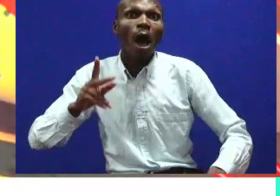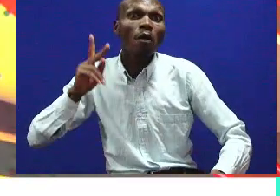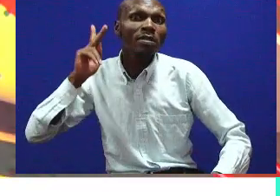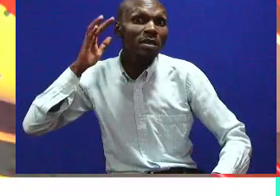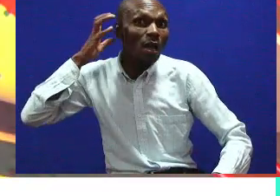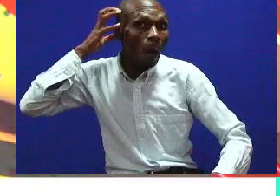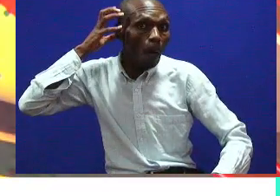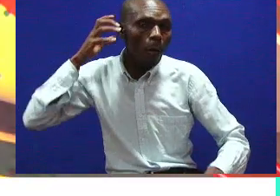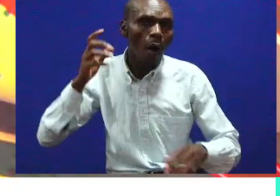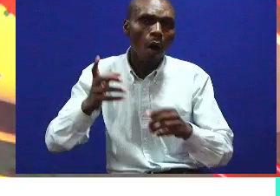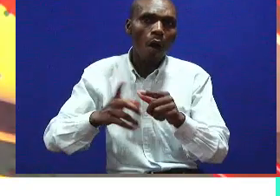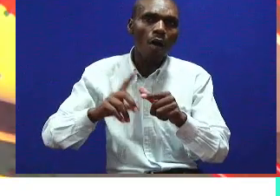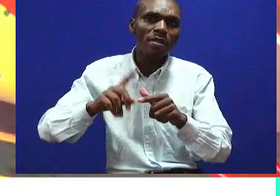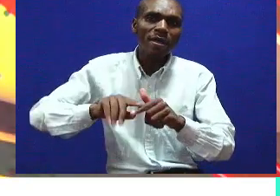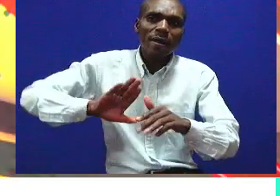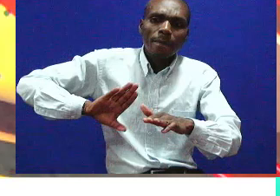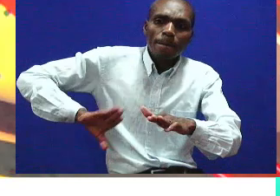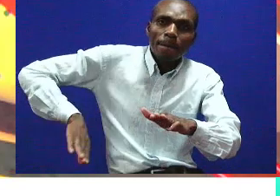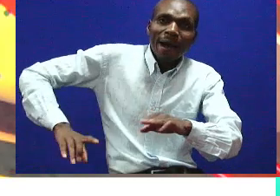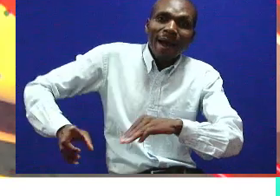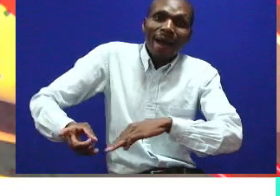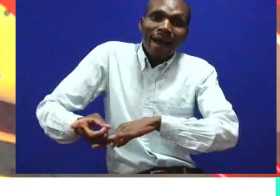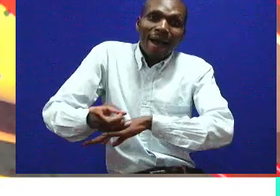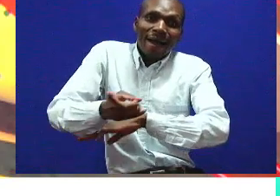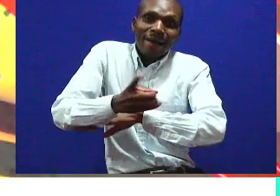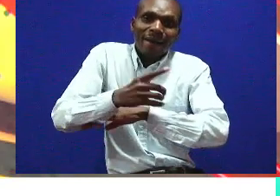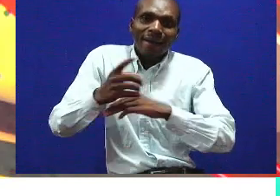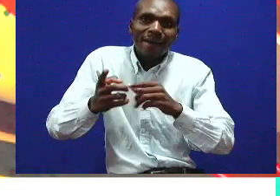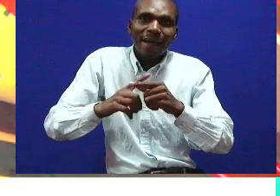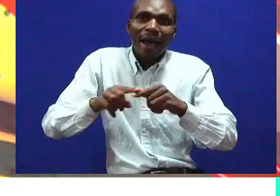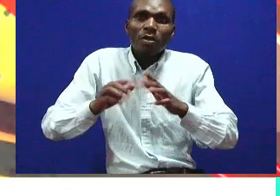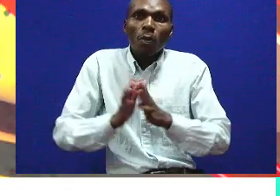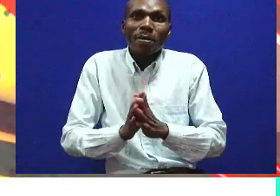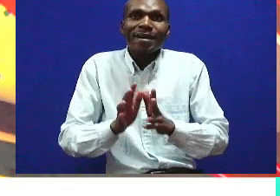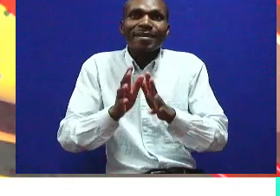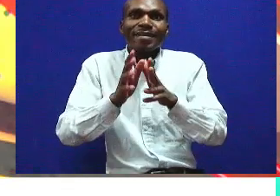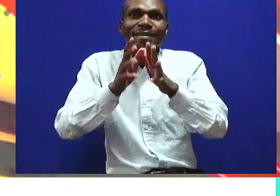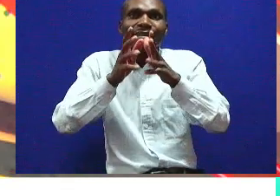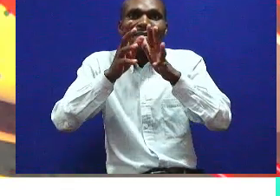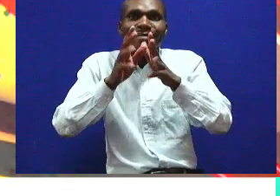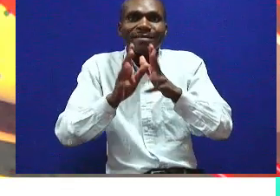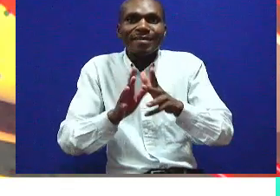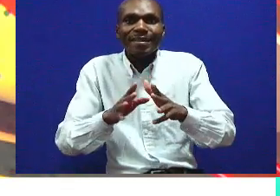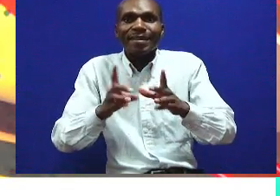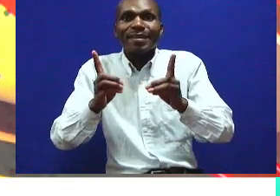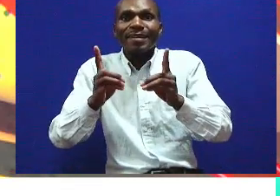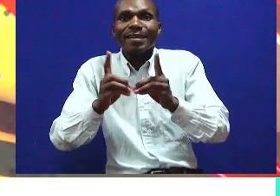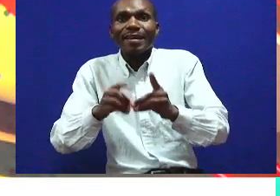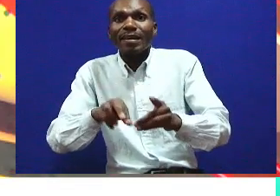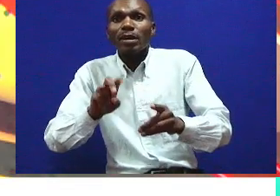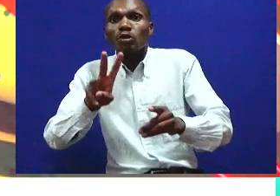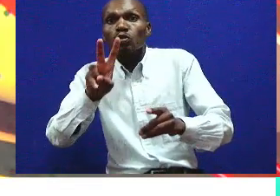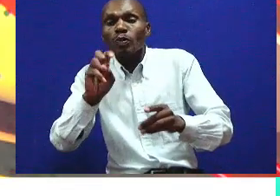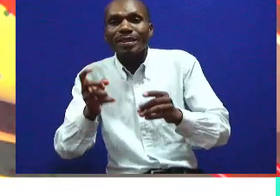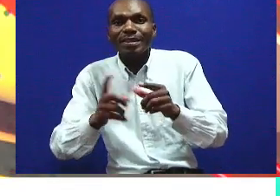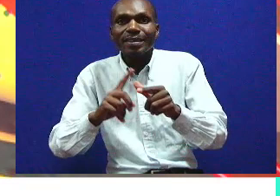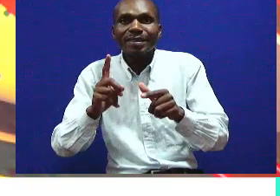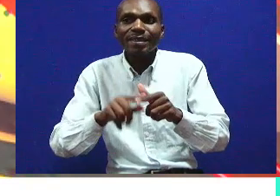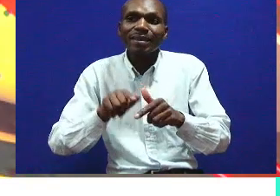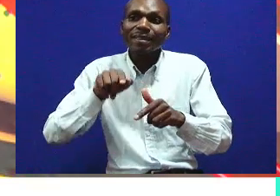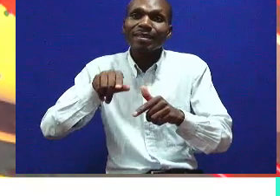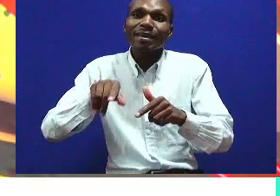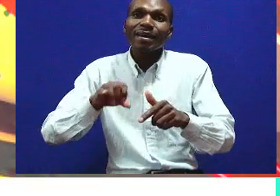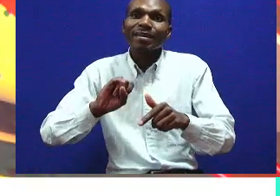ase amatuko aetire anenevu na chinga kichogo chengera umojega umashuja chitarike meronge bere asense moya itiorio